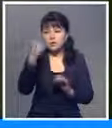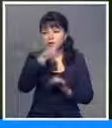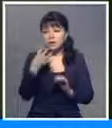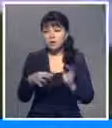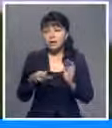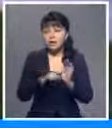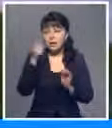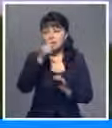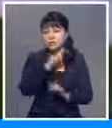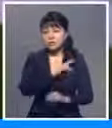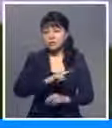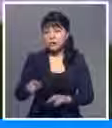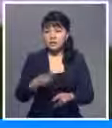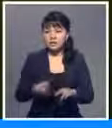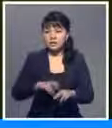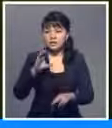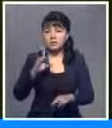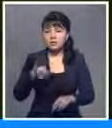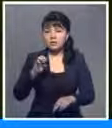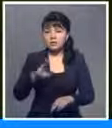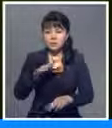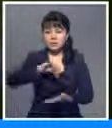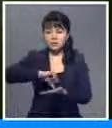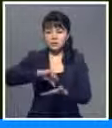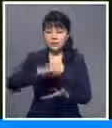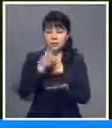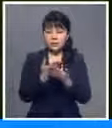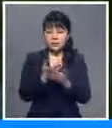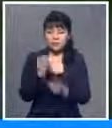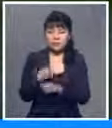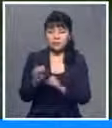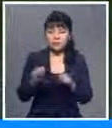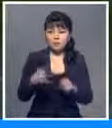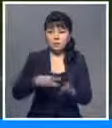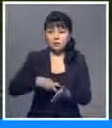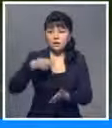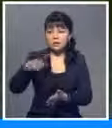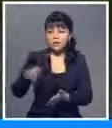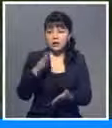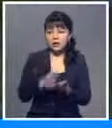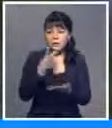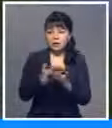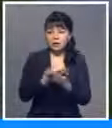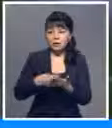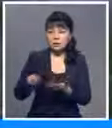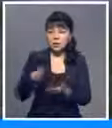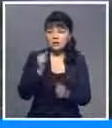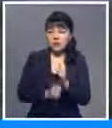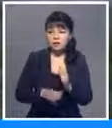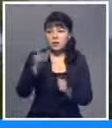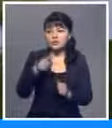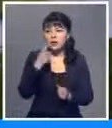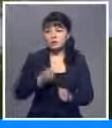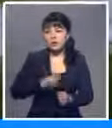1941-46 жылдар аралығында Сыдық Сатанов елге жалпы саны 250-ден астам хат жолдапты. Оның әрқайсысы жауынгердің